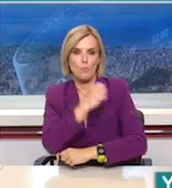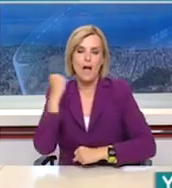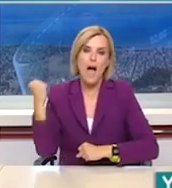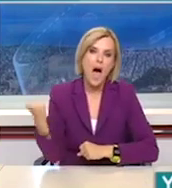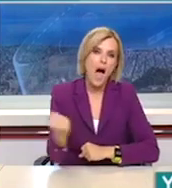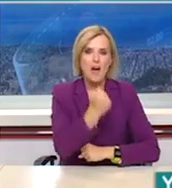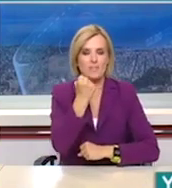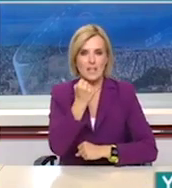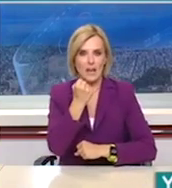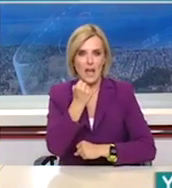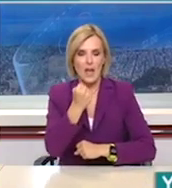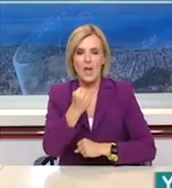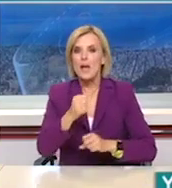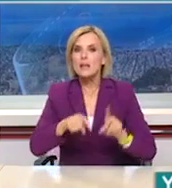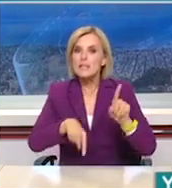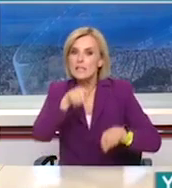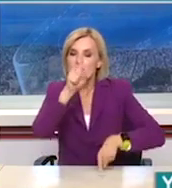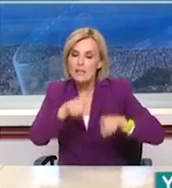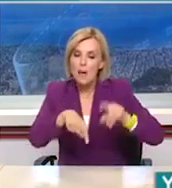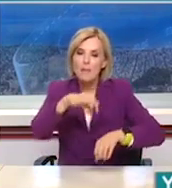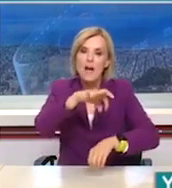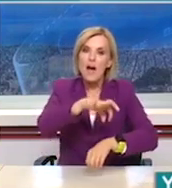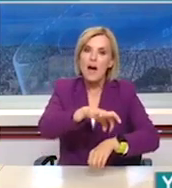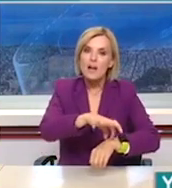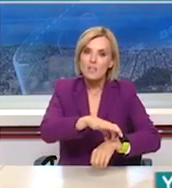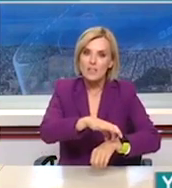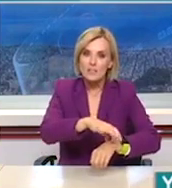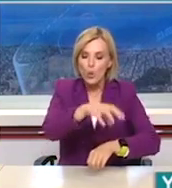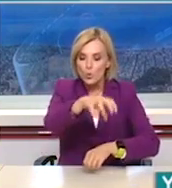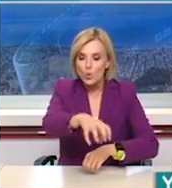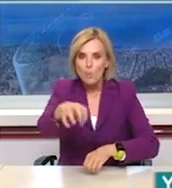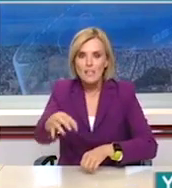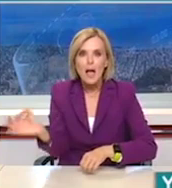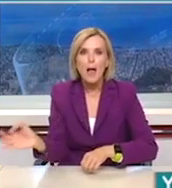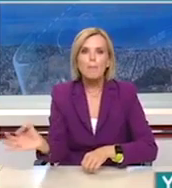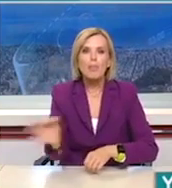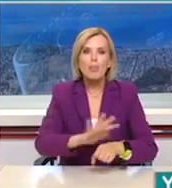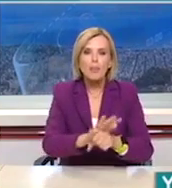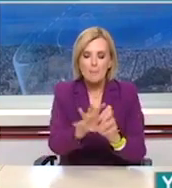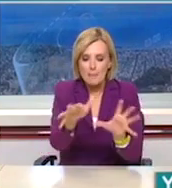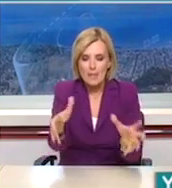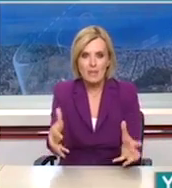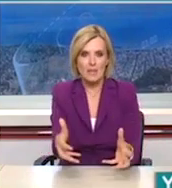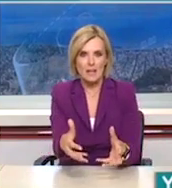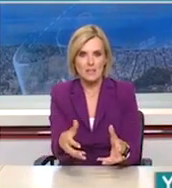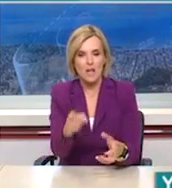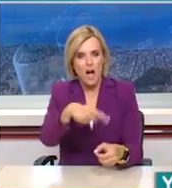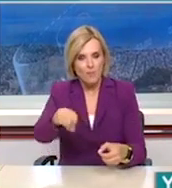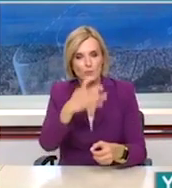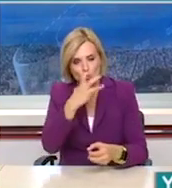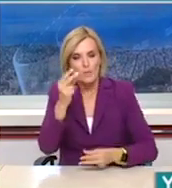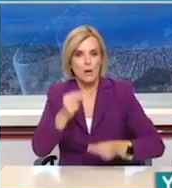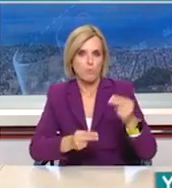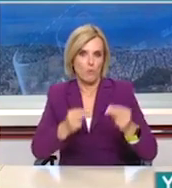πλαίσια χορήγησης σε κάποιες τοπικές επιδημίες με ασθενείς που είχαν σοβαρά προβλήματα